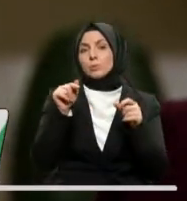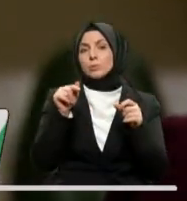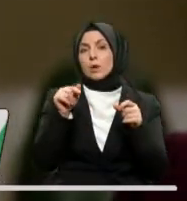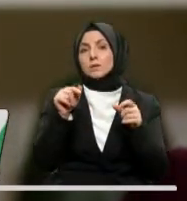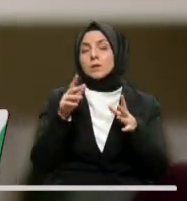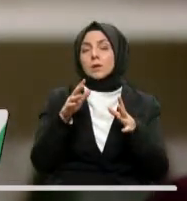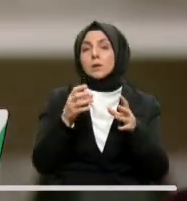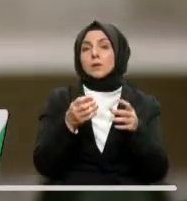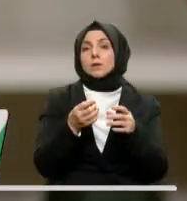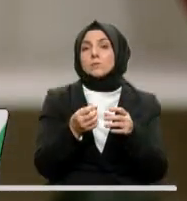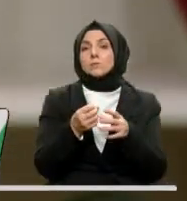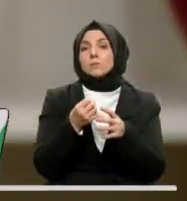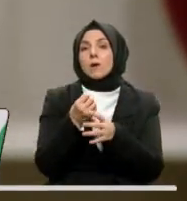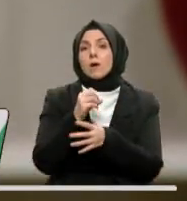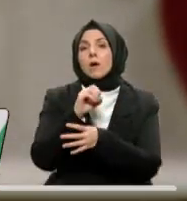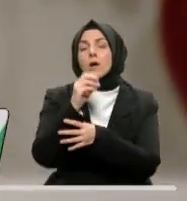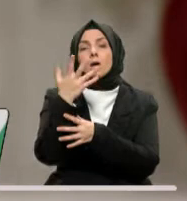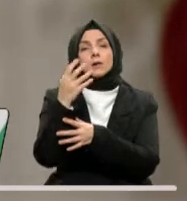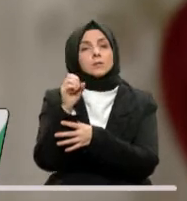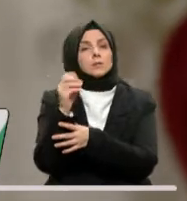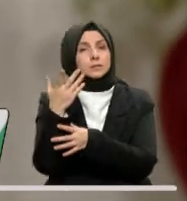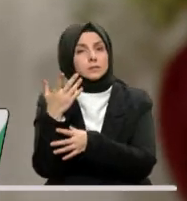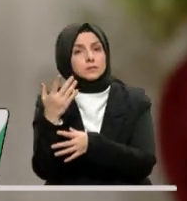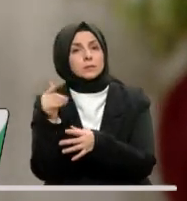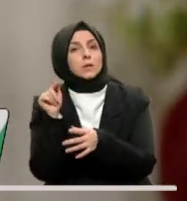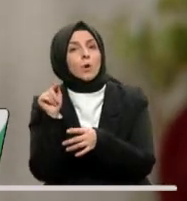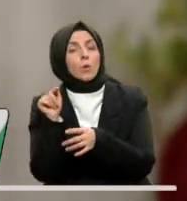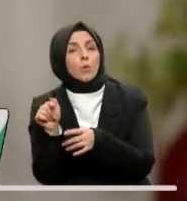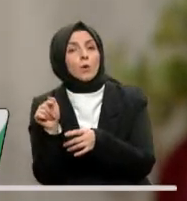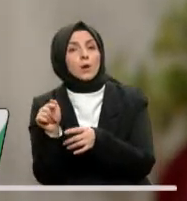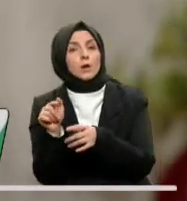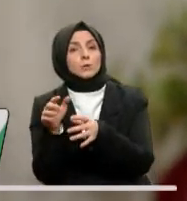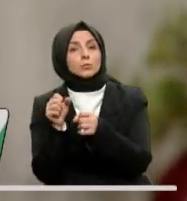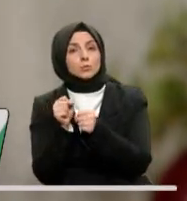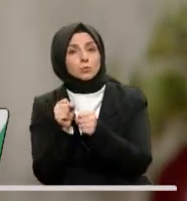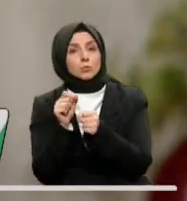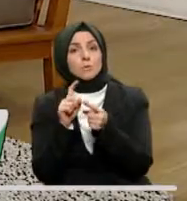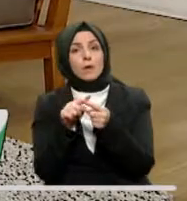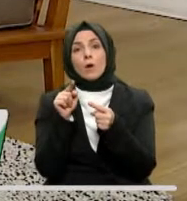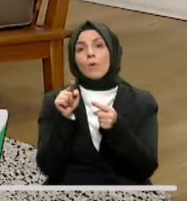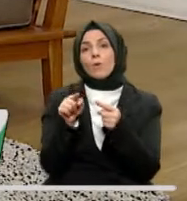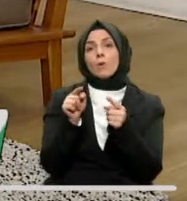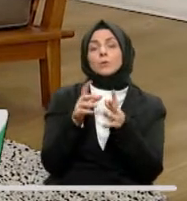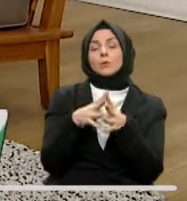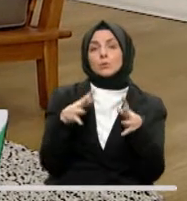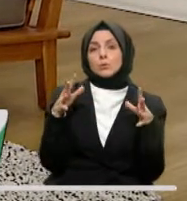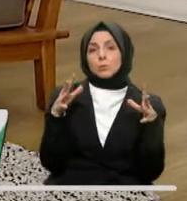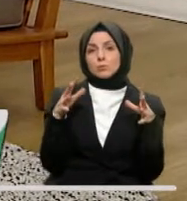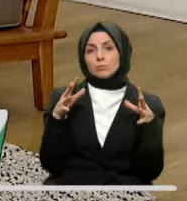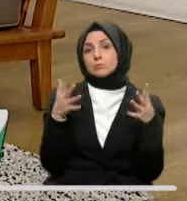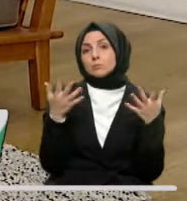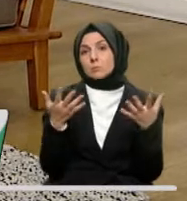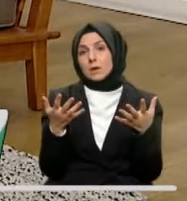üzerinde yetişir bu bitki Yani bunlar hava kökleri ve bu kök ağacı kuluna tutulur şimdi ağacın kovuğunda sütunda ne kadar satılır